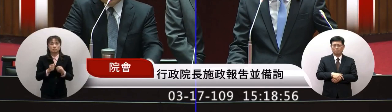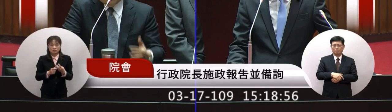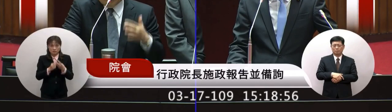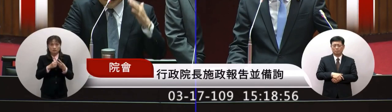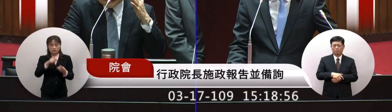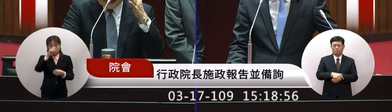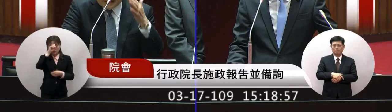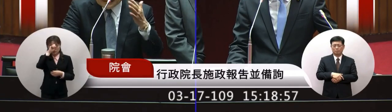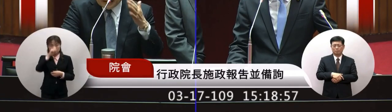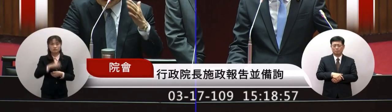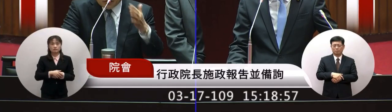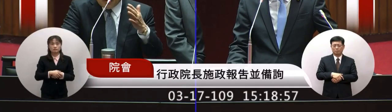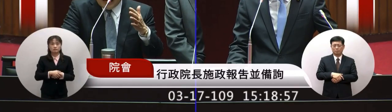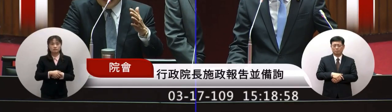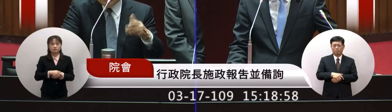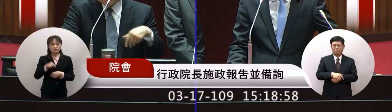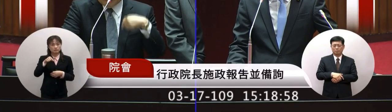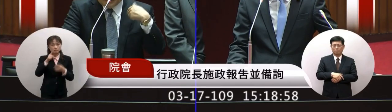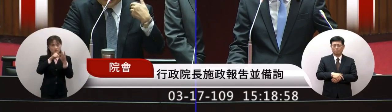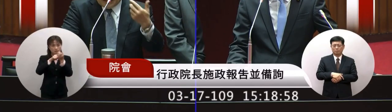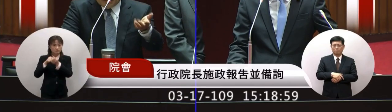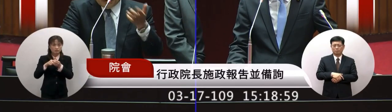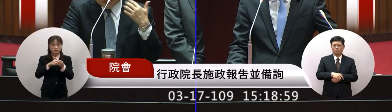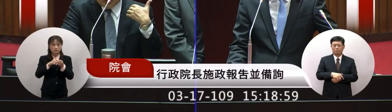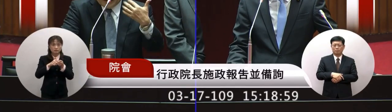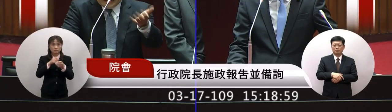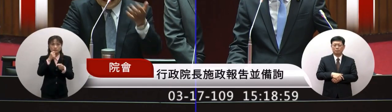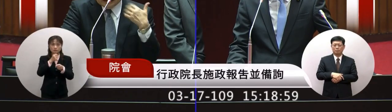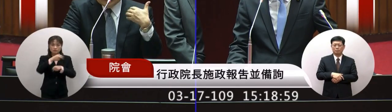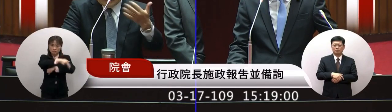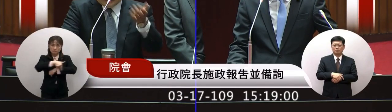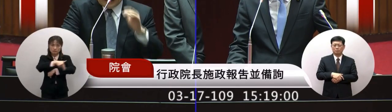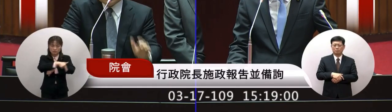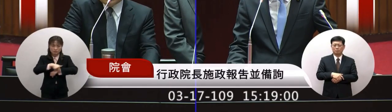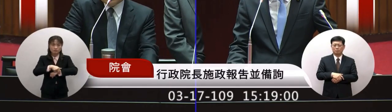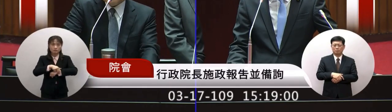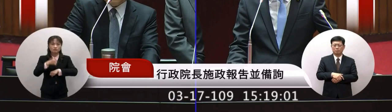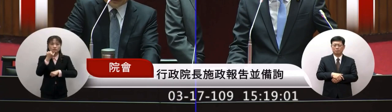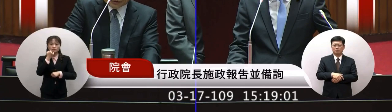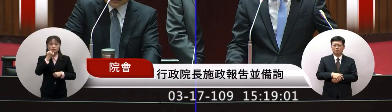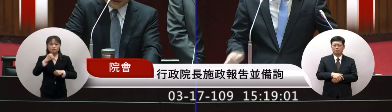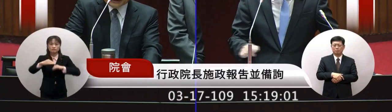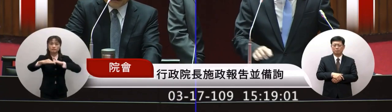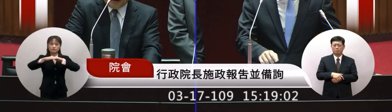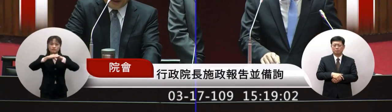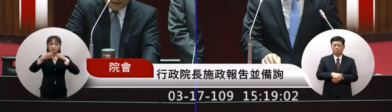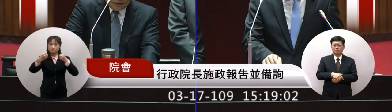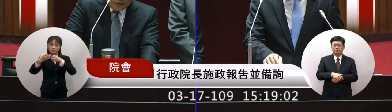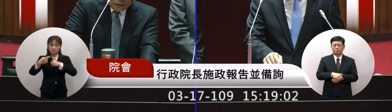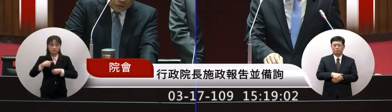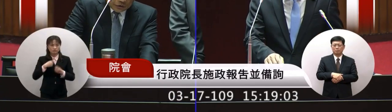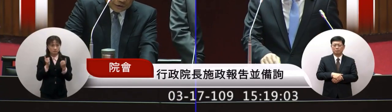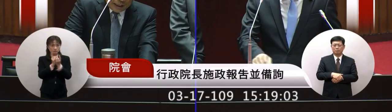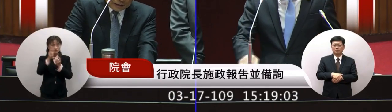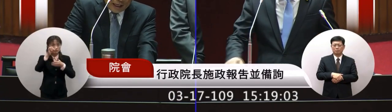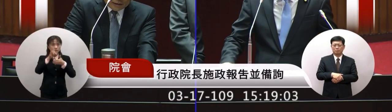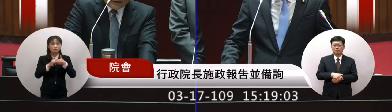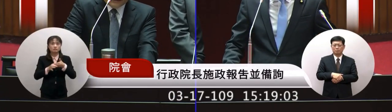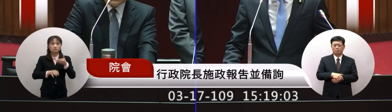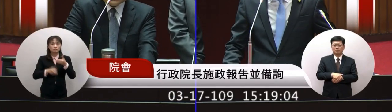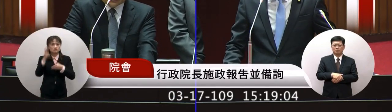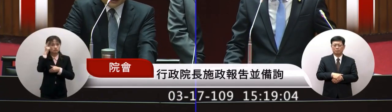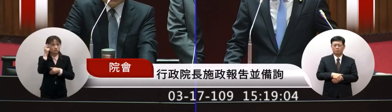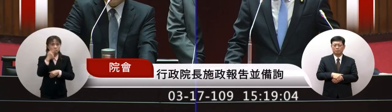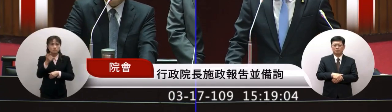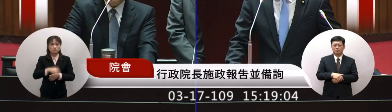关的我们这一些做法都必须要有对等，大家来谈。我对这一方面是相当